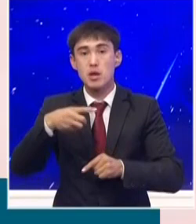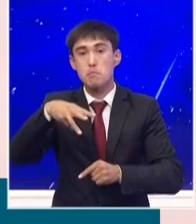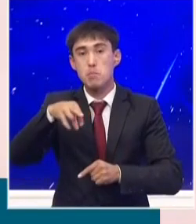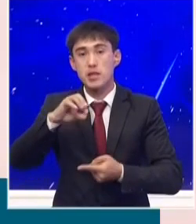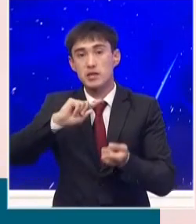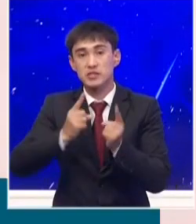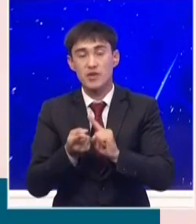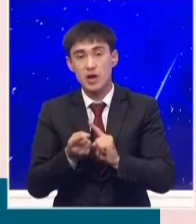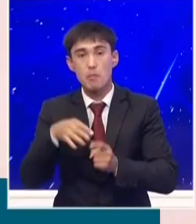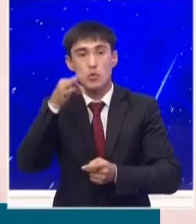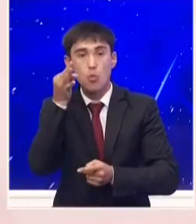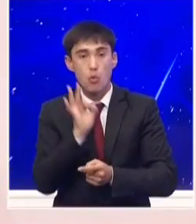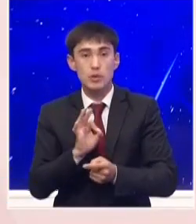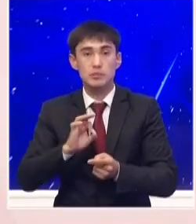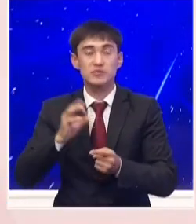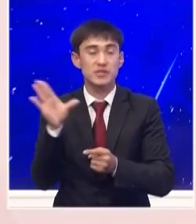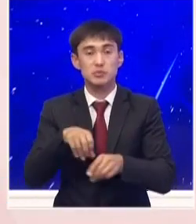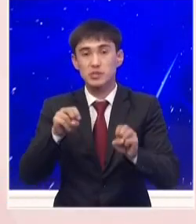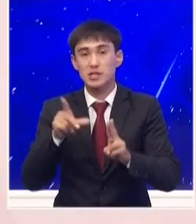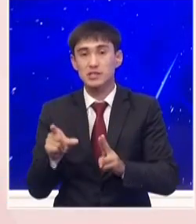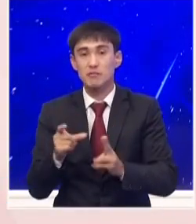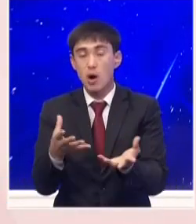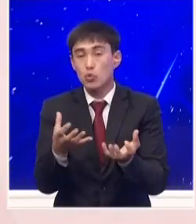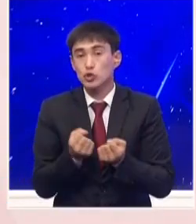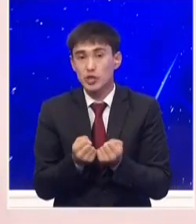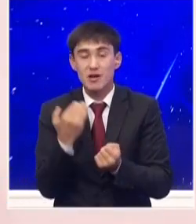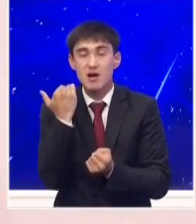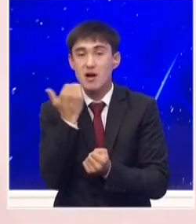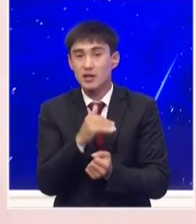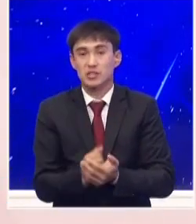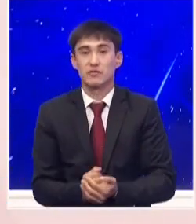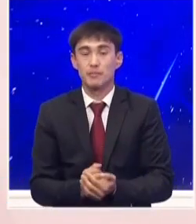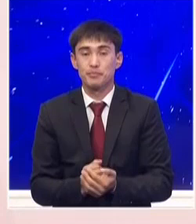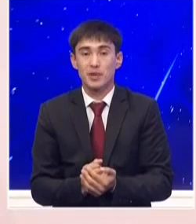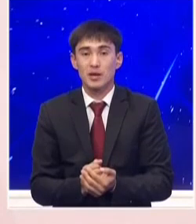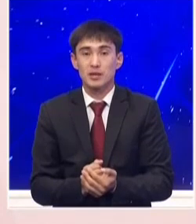обмен опытом всех наших специалистов, ну и, соответственно, повышение качества и